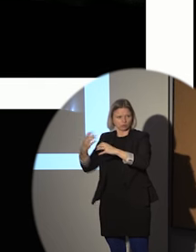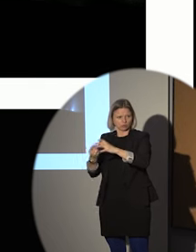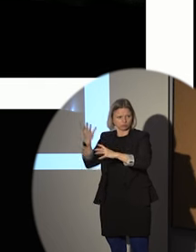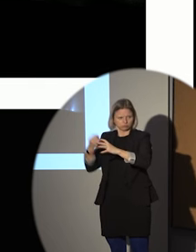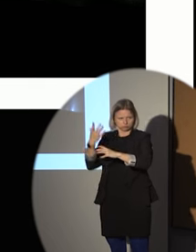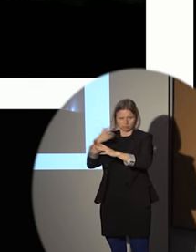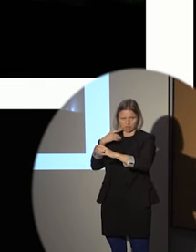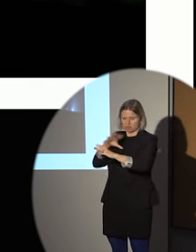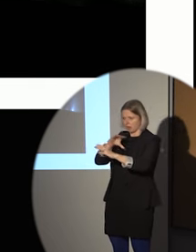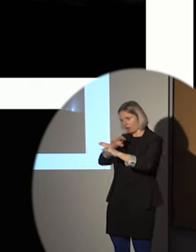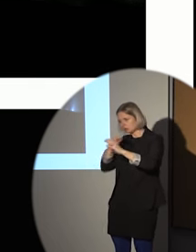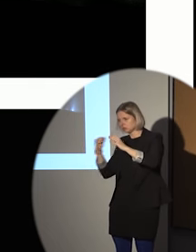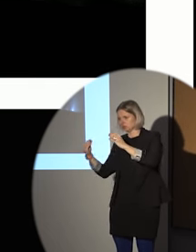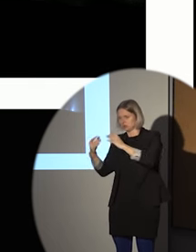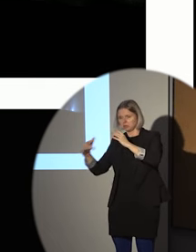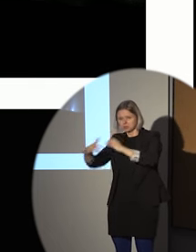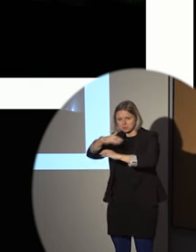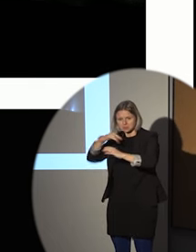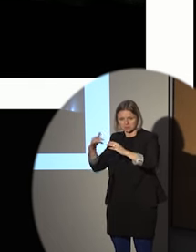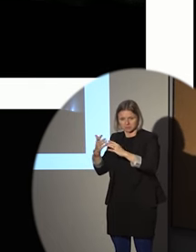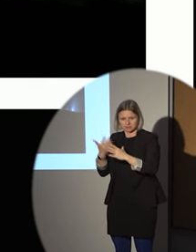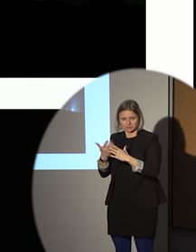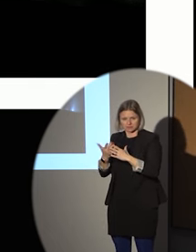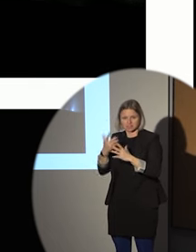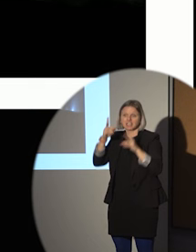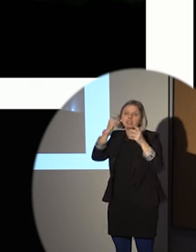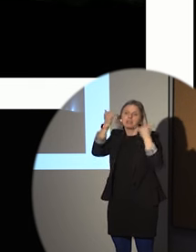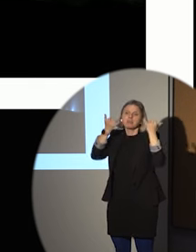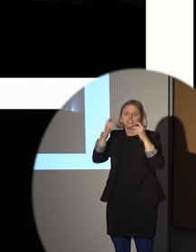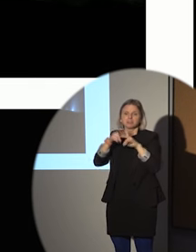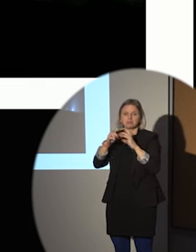Donc l'idée, ce serait d'aller vivre dans un océan souterrain